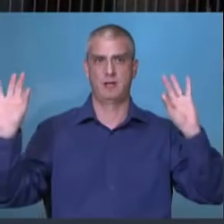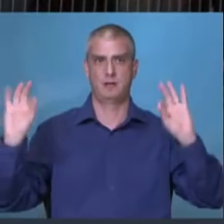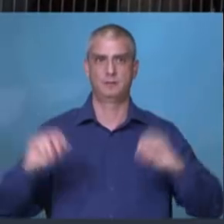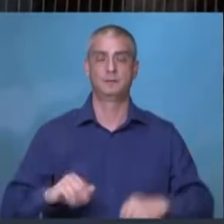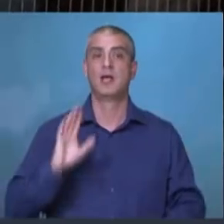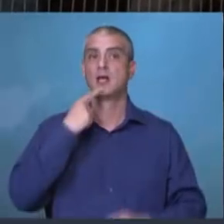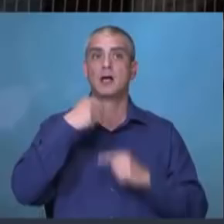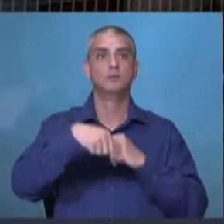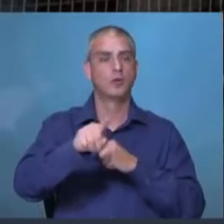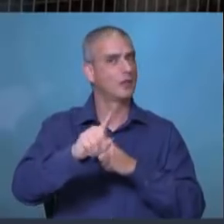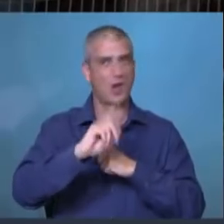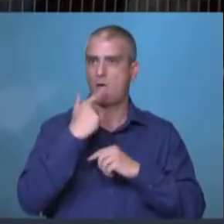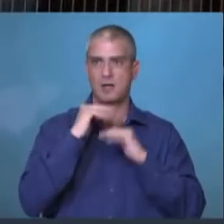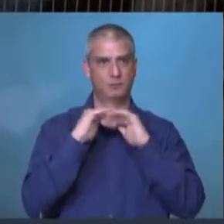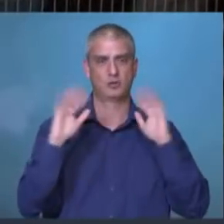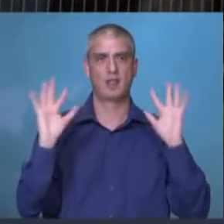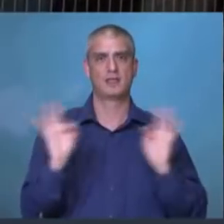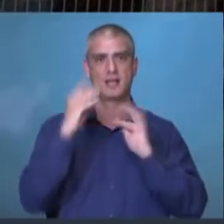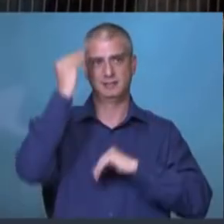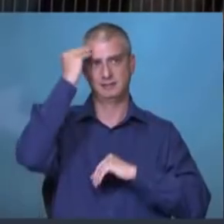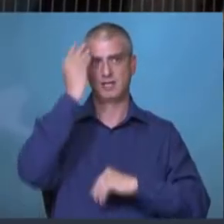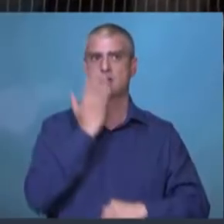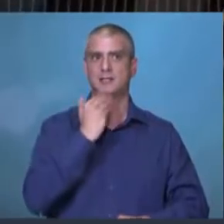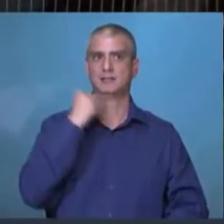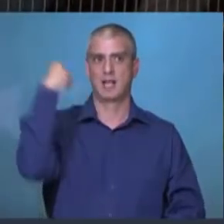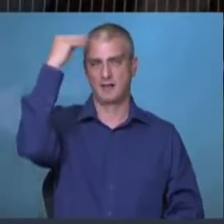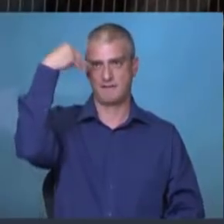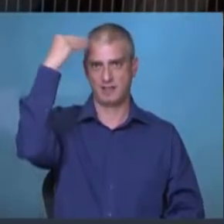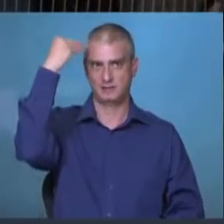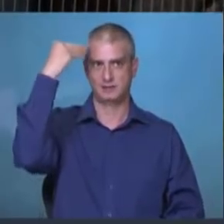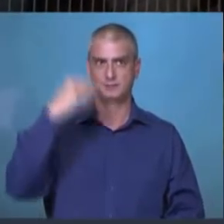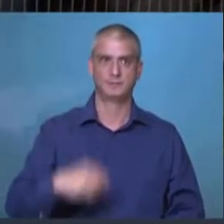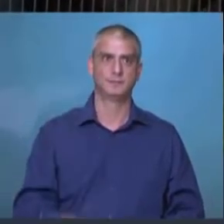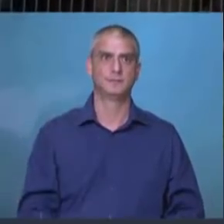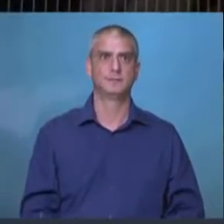גם השנה לא עבר בשקט טקס הזיכרון הישראלי-פלסטיני.